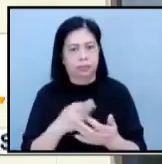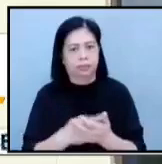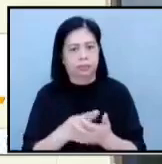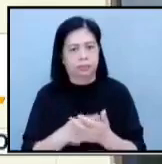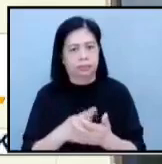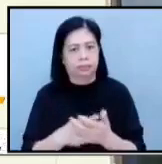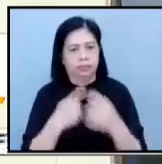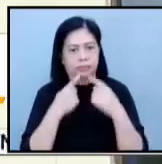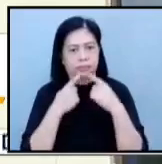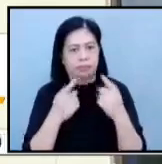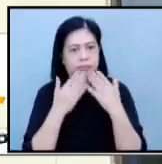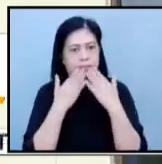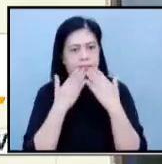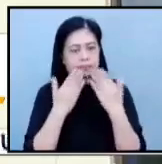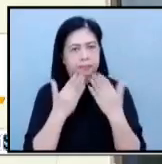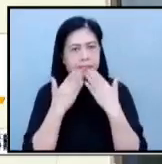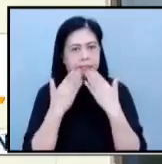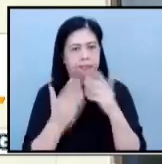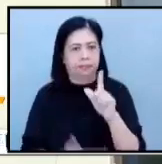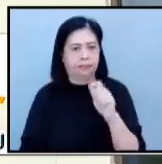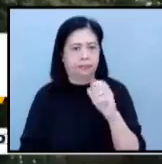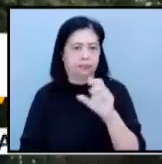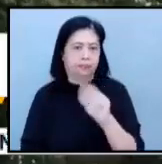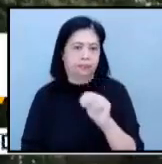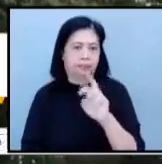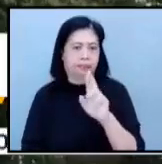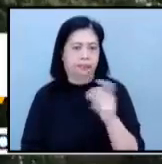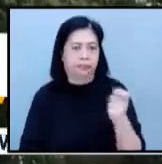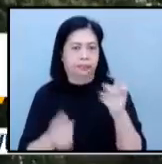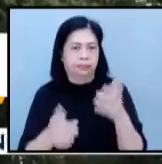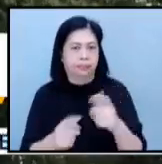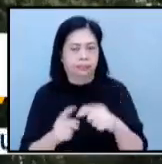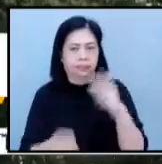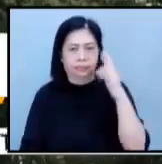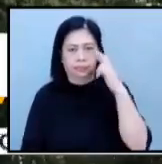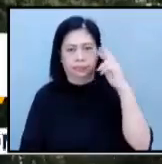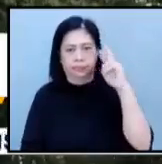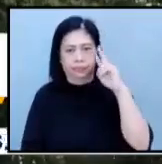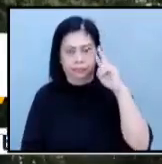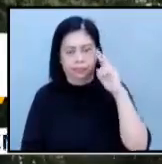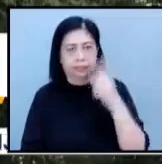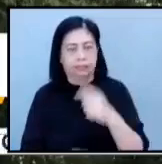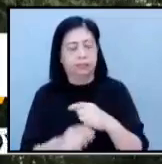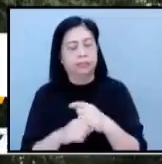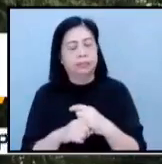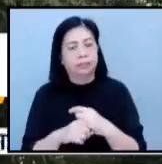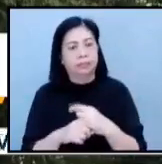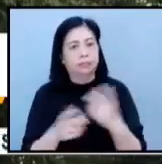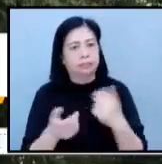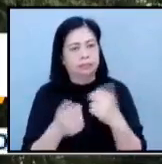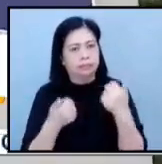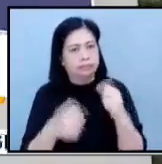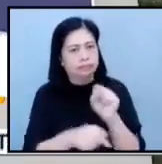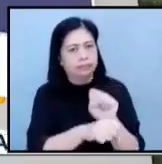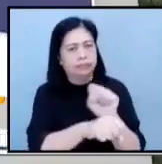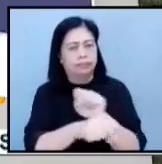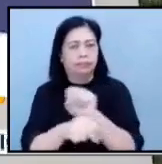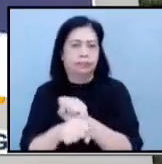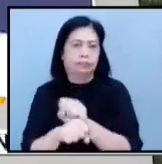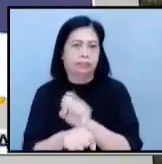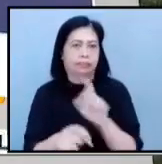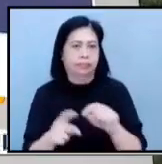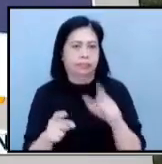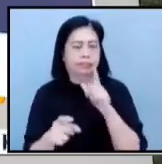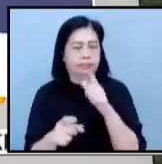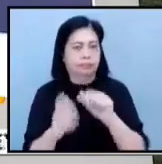po ng pasalamat si LTO-NCR Regional Director Roque Versosa III sa pagsisikap ng mga empleyado at binaging diin